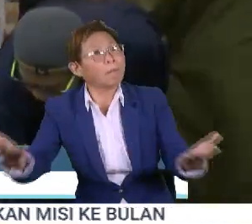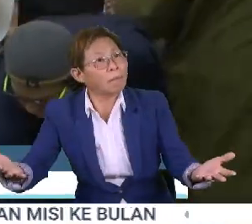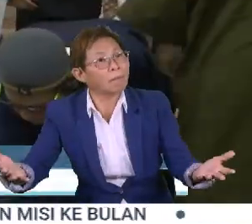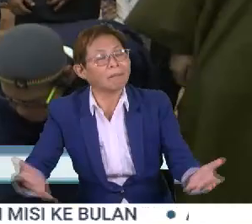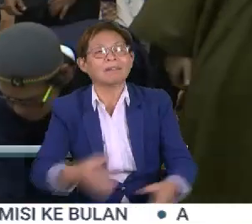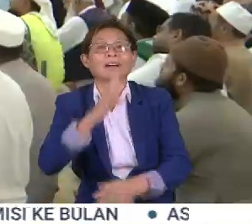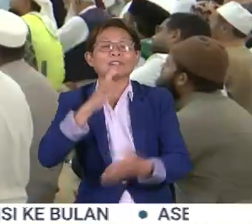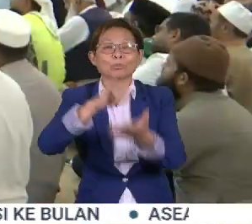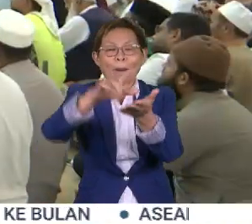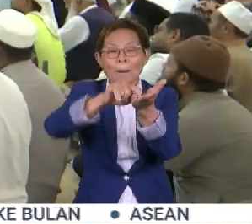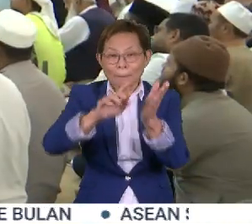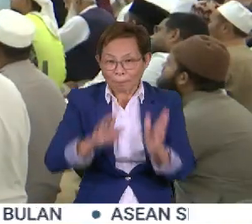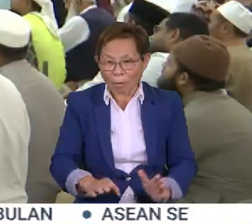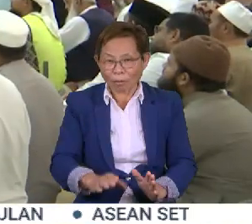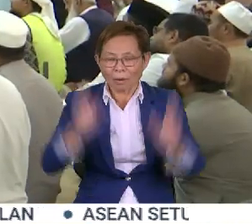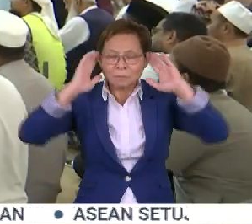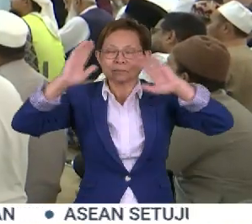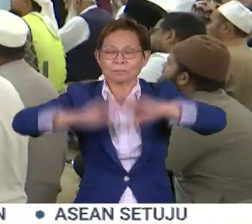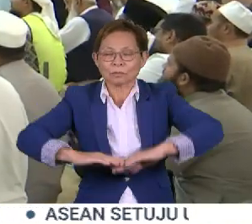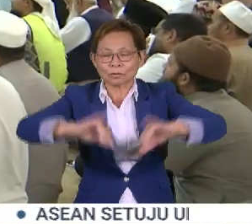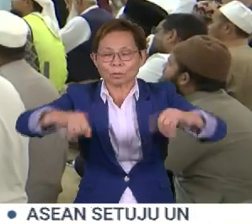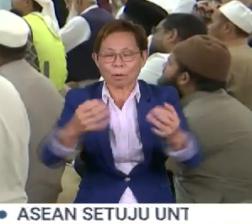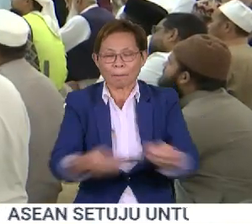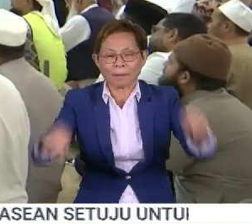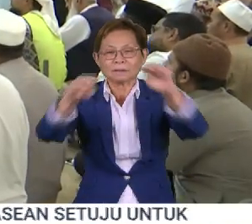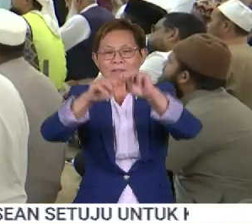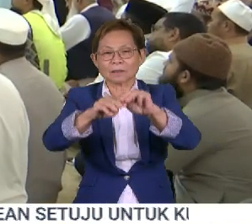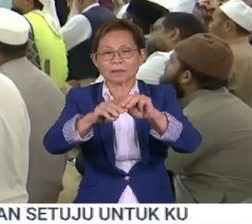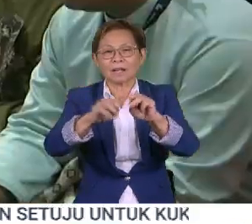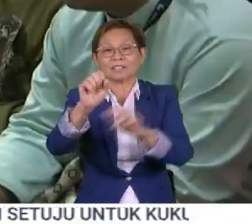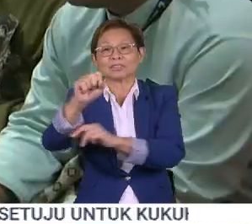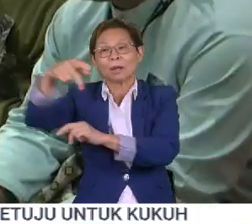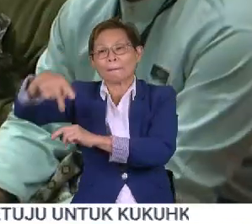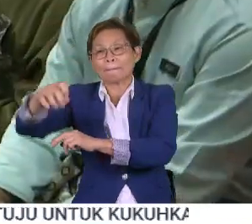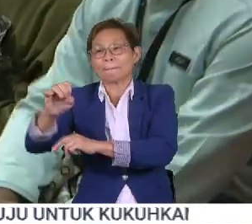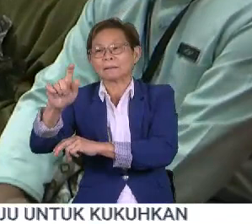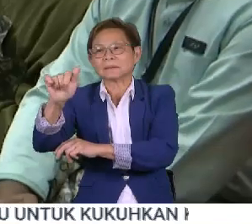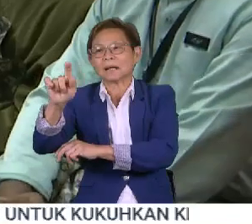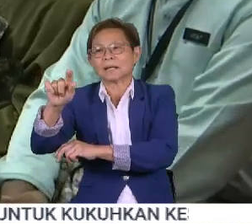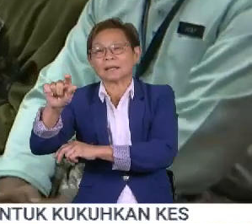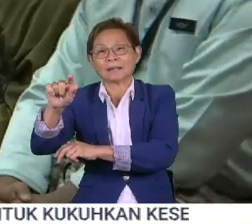kepada pemerintah selepas salat Jumat di Masjid Jami istri Petaling